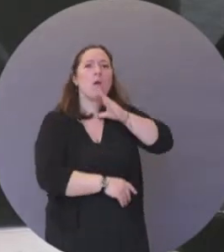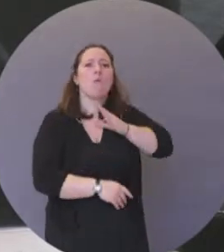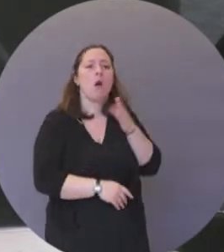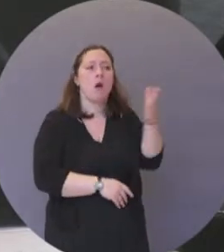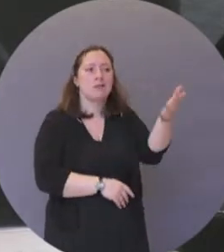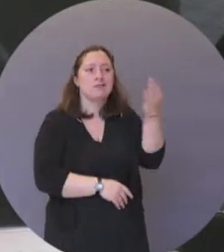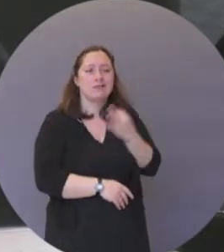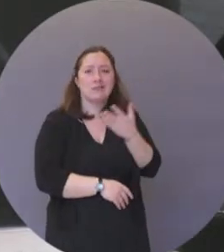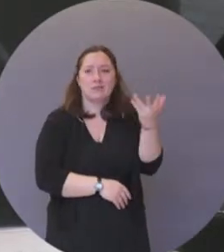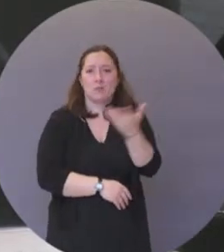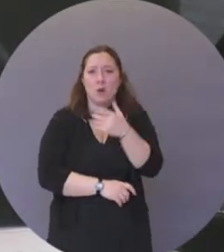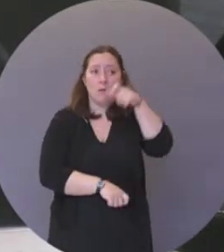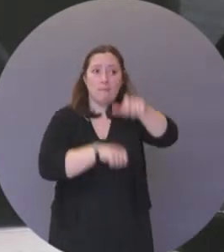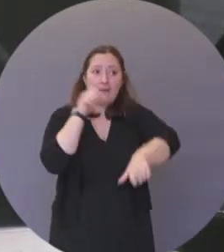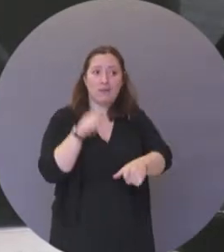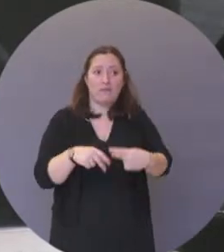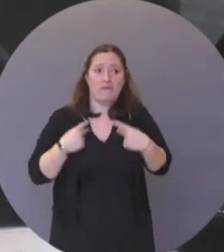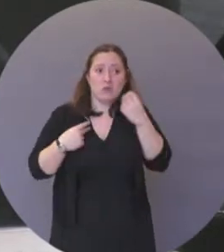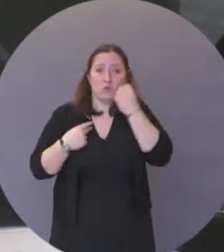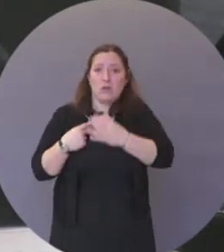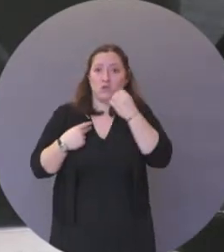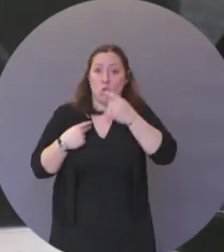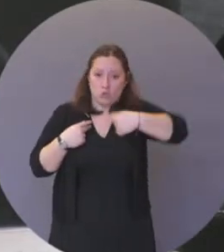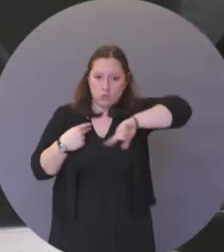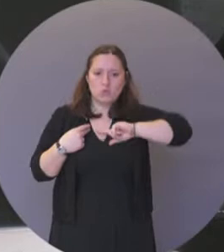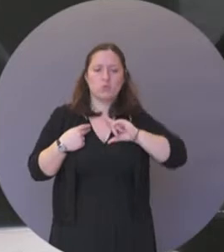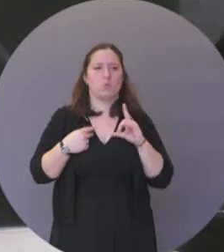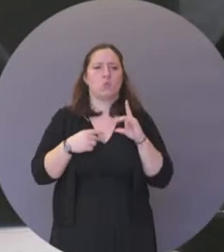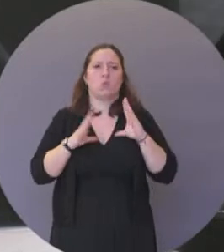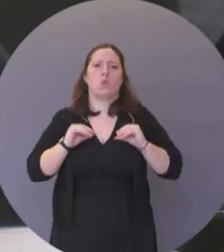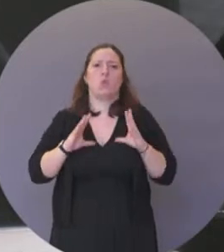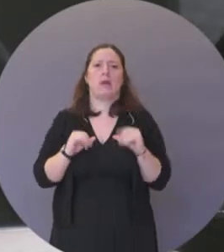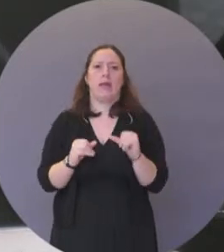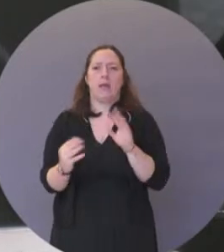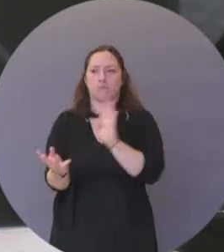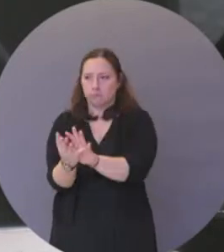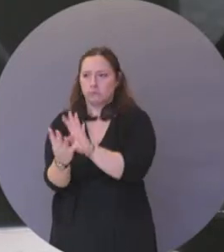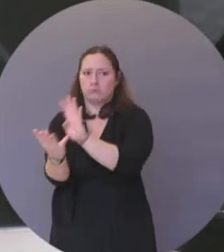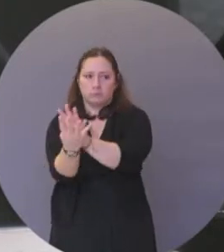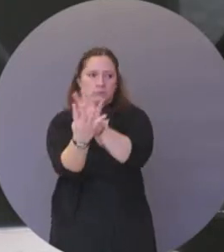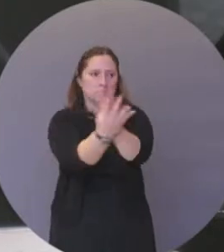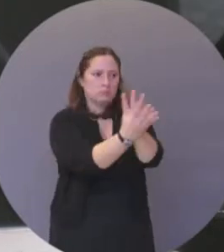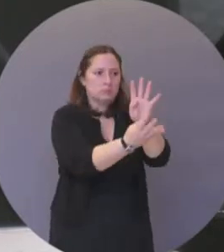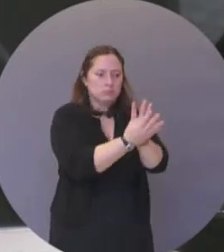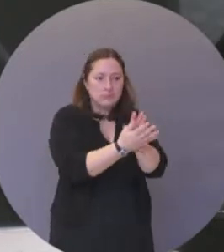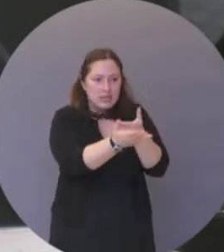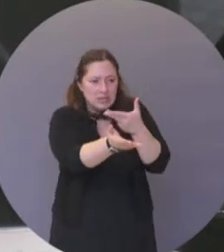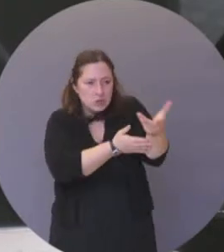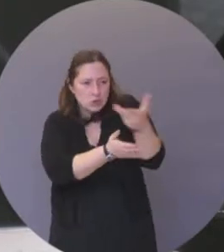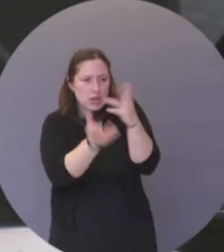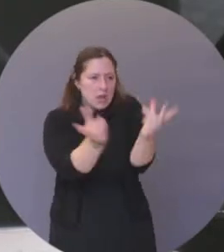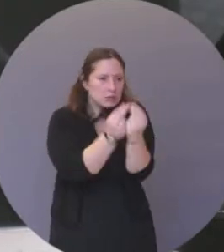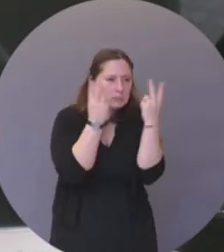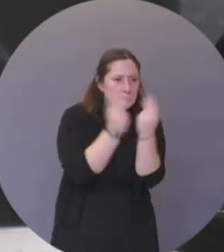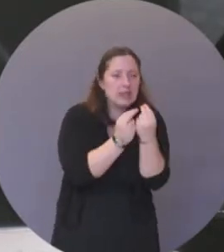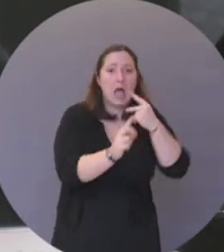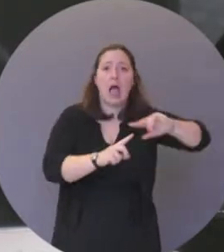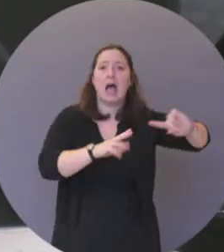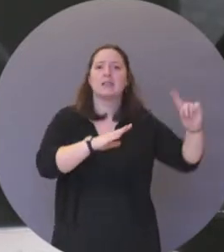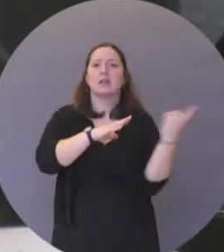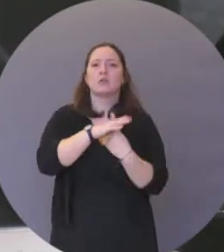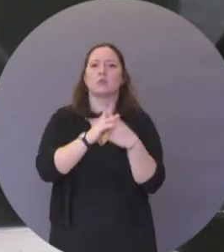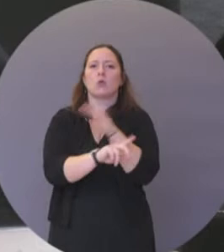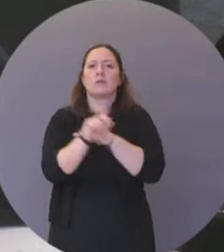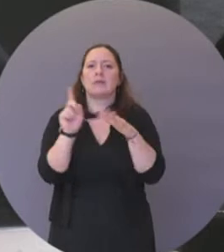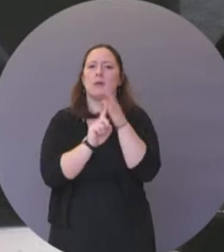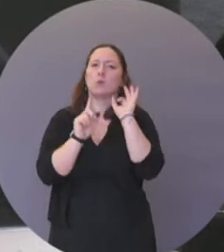administrés au quotidien et que on est bien sur des questions d'insertion mais que dans les questions d'insertion on a les questions de logement les questions de